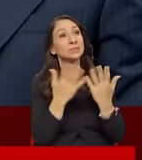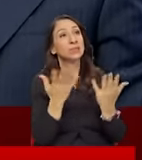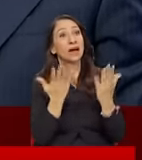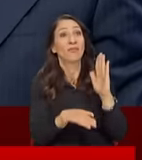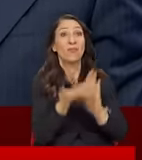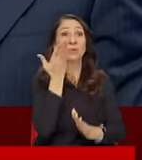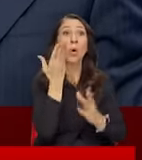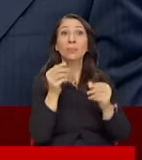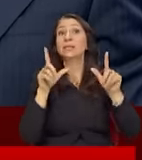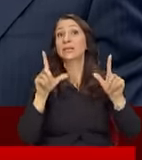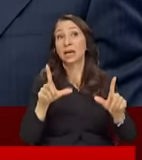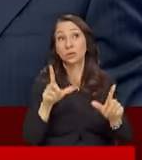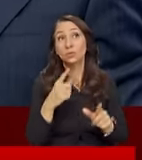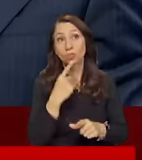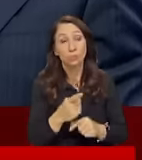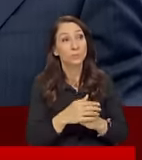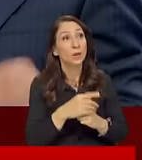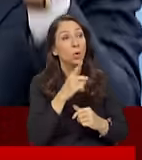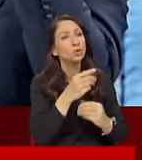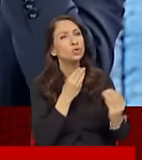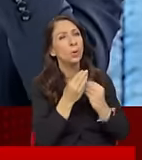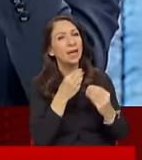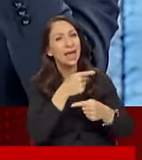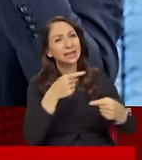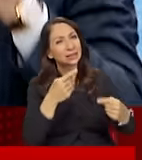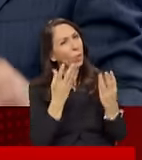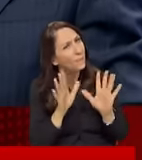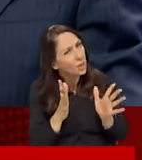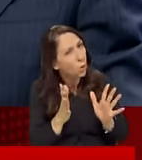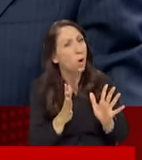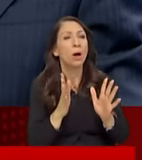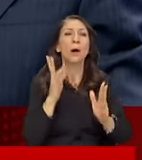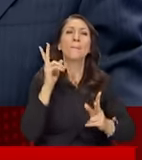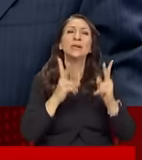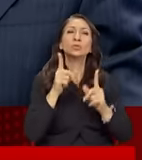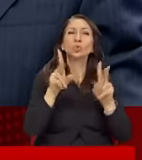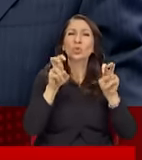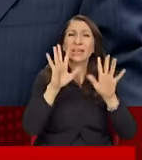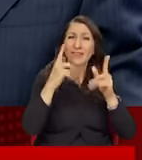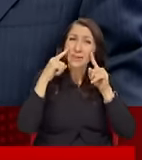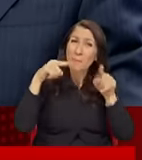da fazla artırmamız gerektiğini belki söylüyorum. Orada o sohbette eksikler oluyor. Belki şu konuya